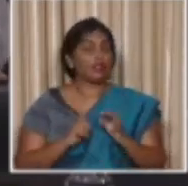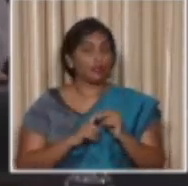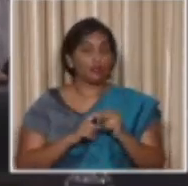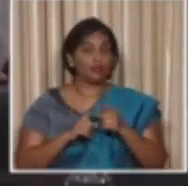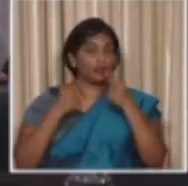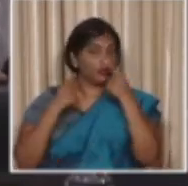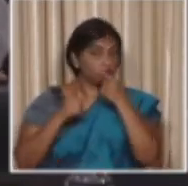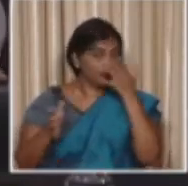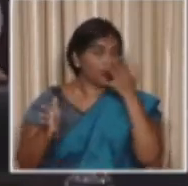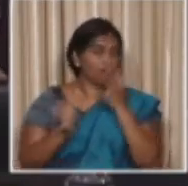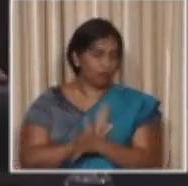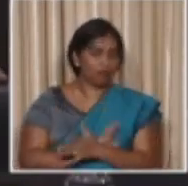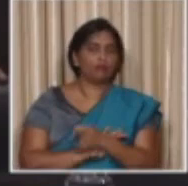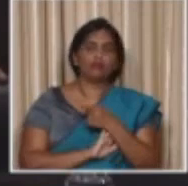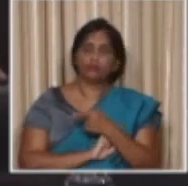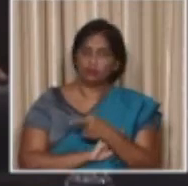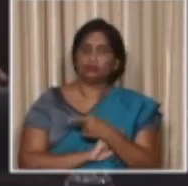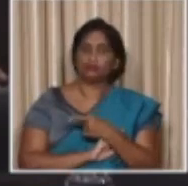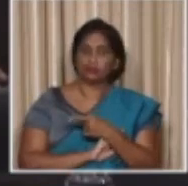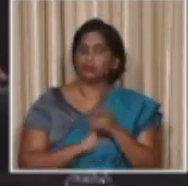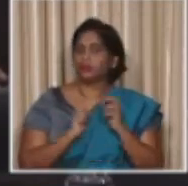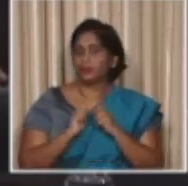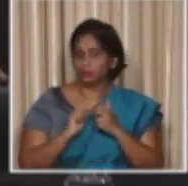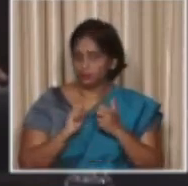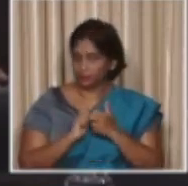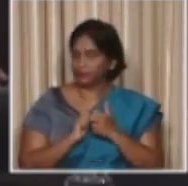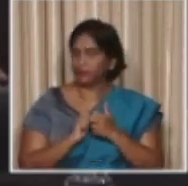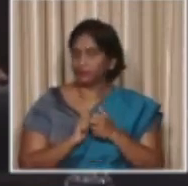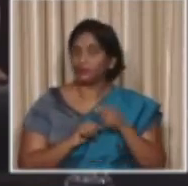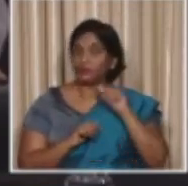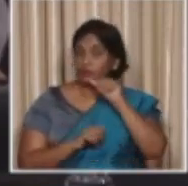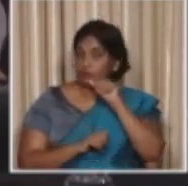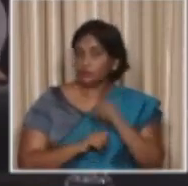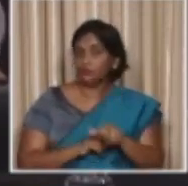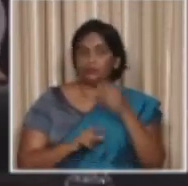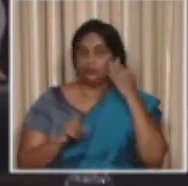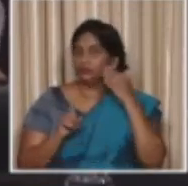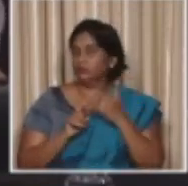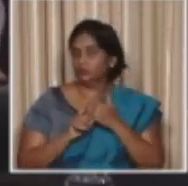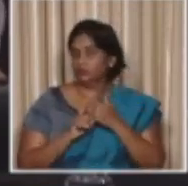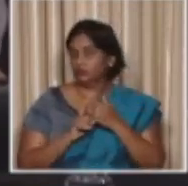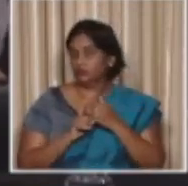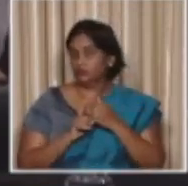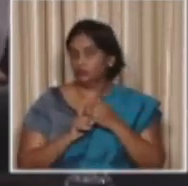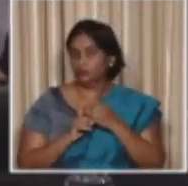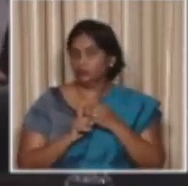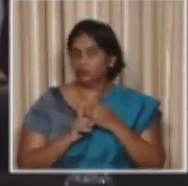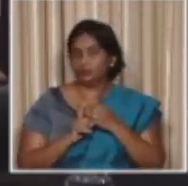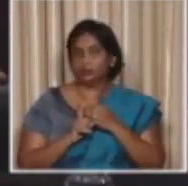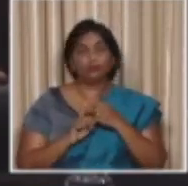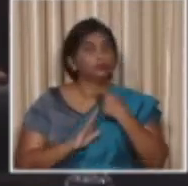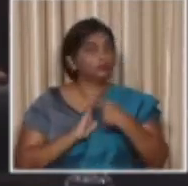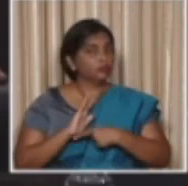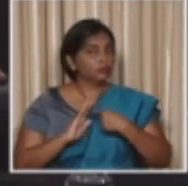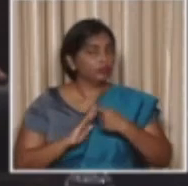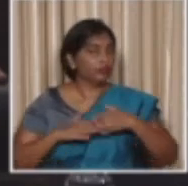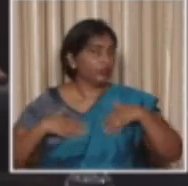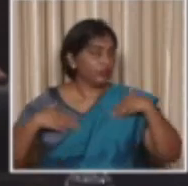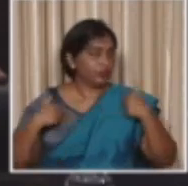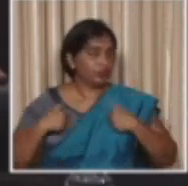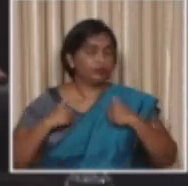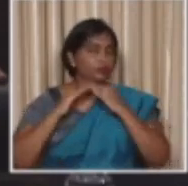वगुत्तर कार्यक्रेनवा एक गुरबोट पत्न अत्तकता वगत्त रटक सौख्य